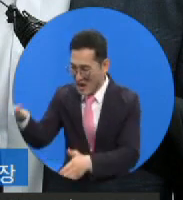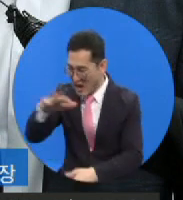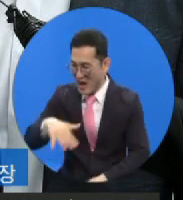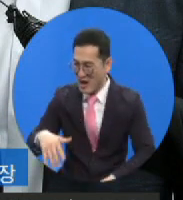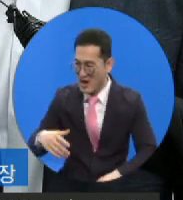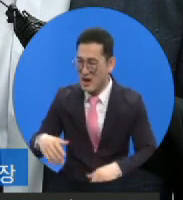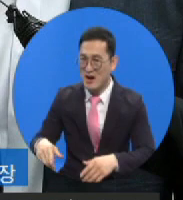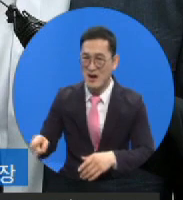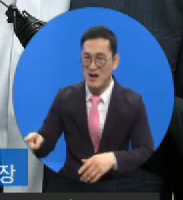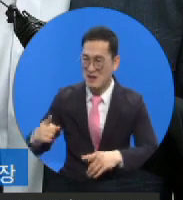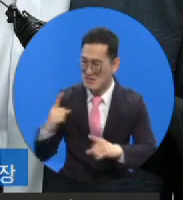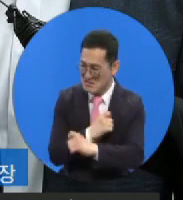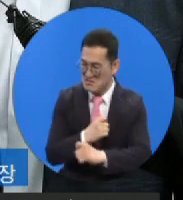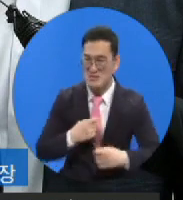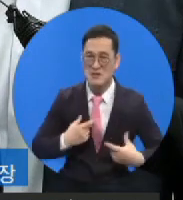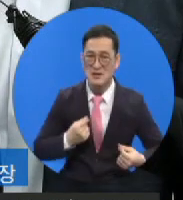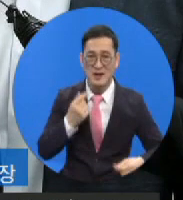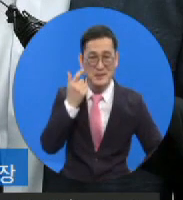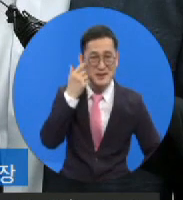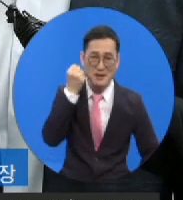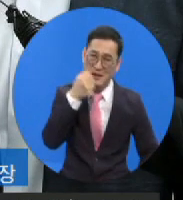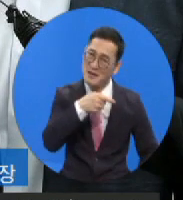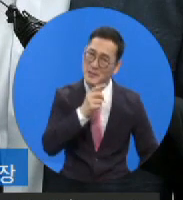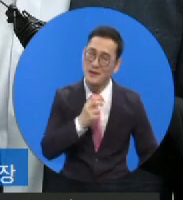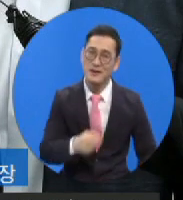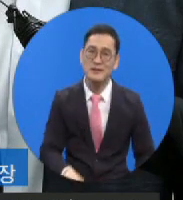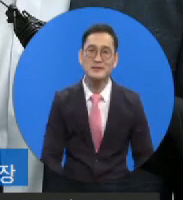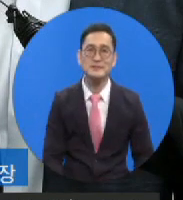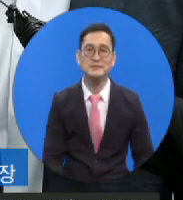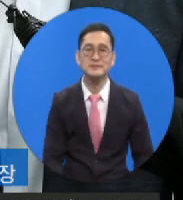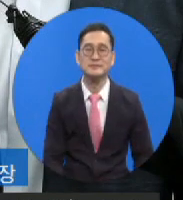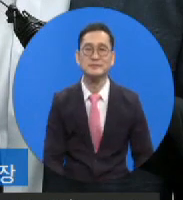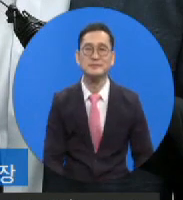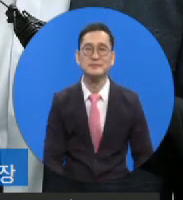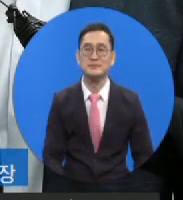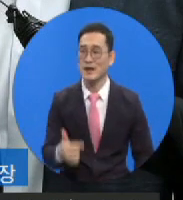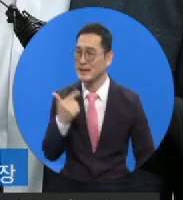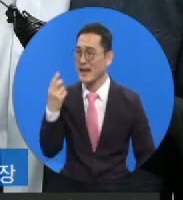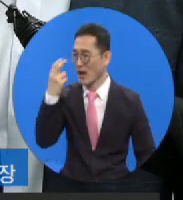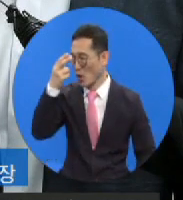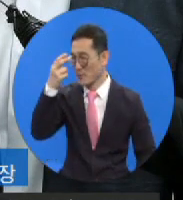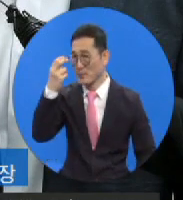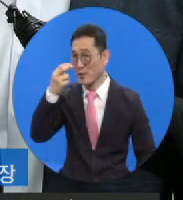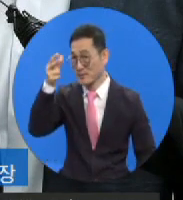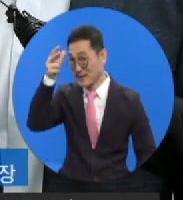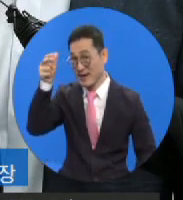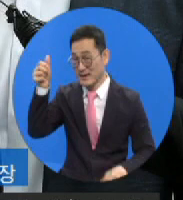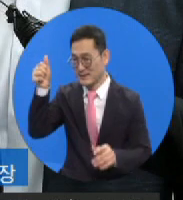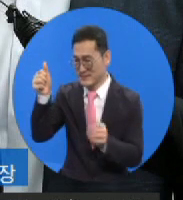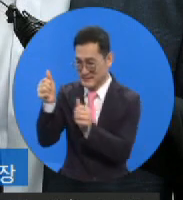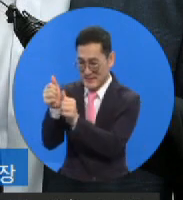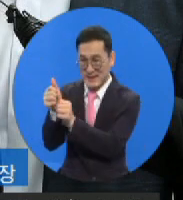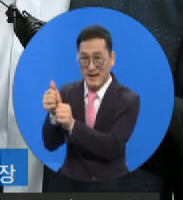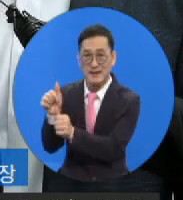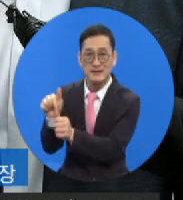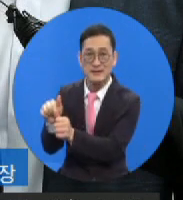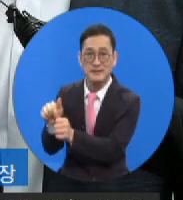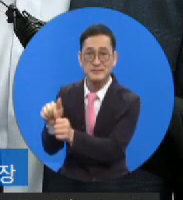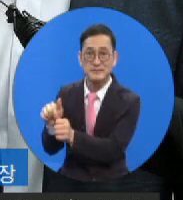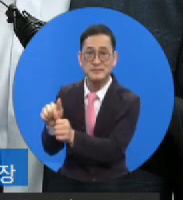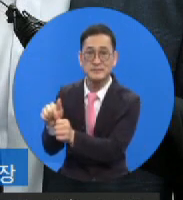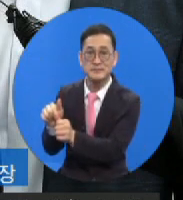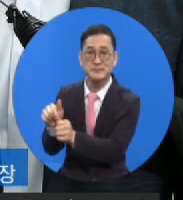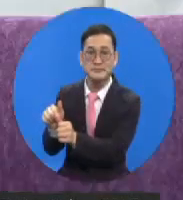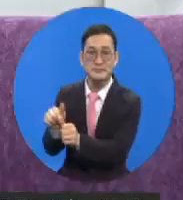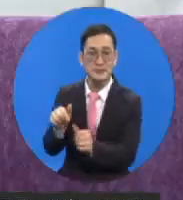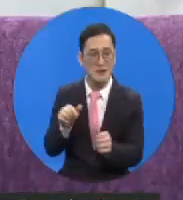말할 게 조남관 대검차장인데 예. 조남관 대검차장도 뭐 좀 이쪽과 가까운 거 아니냐 예. 검찰총장 견제하려고